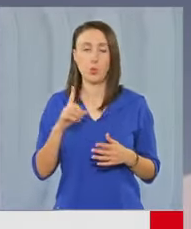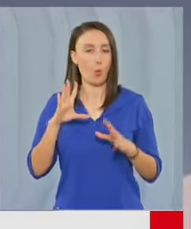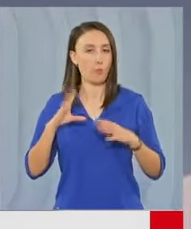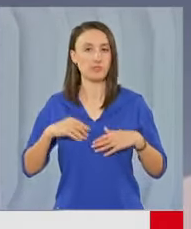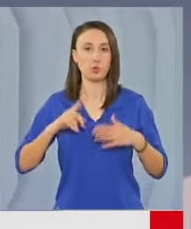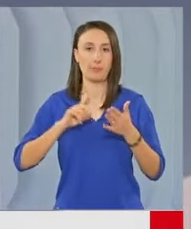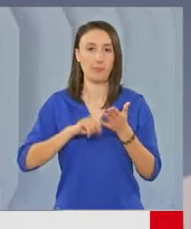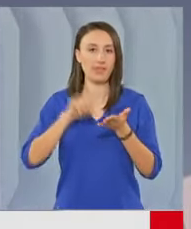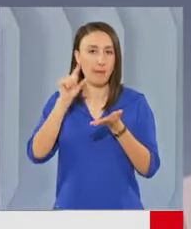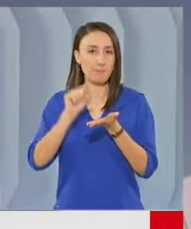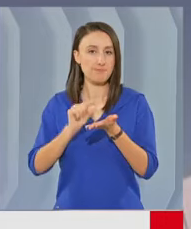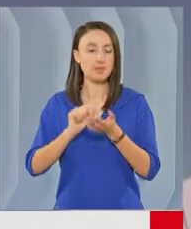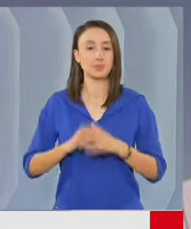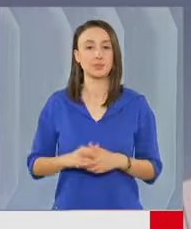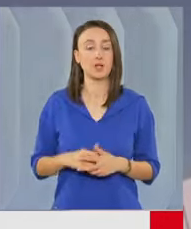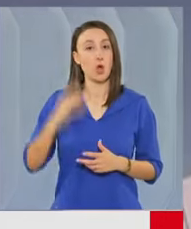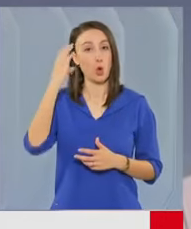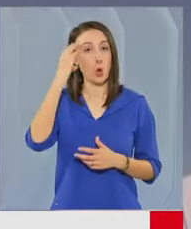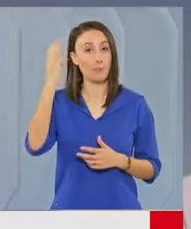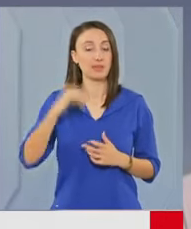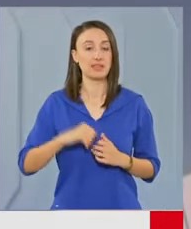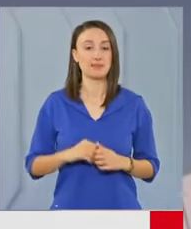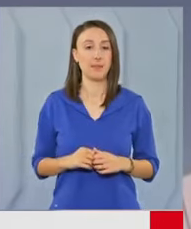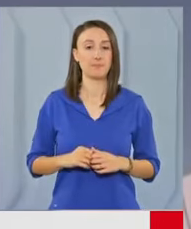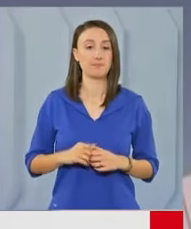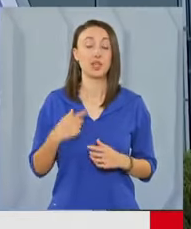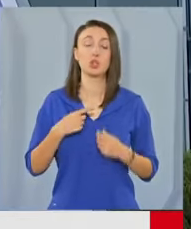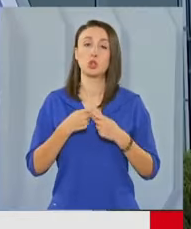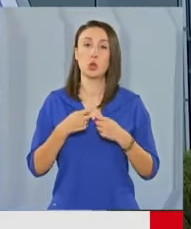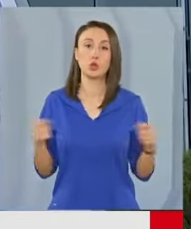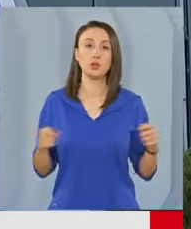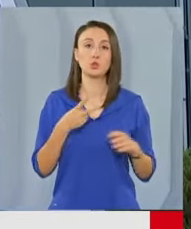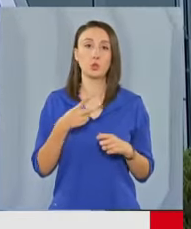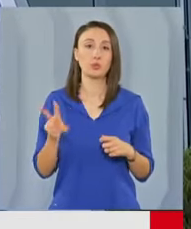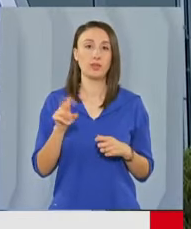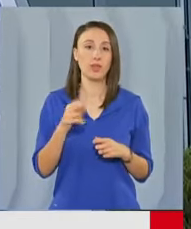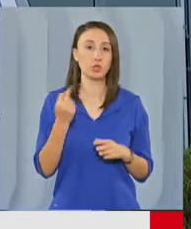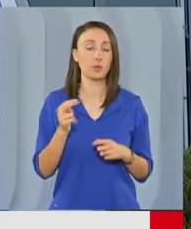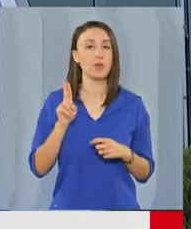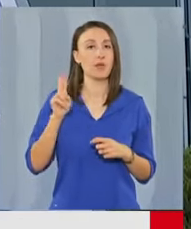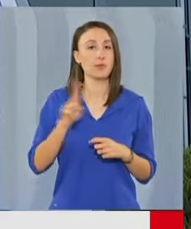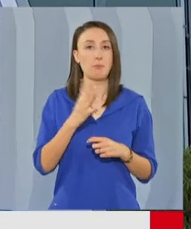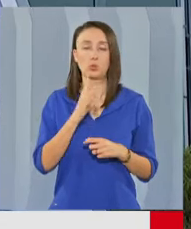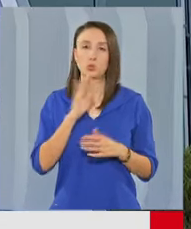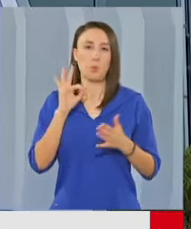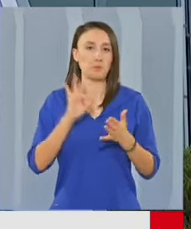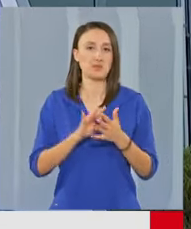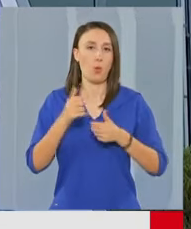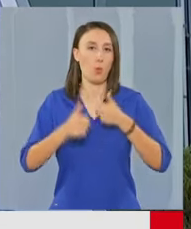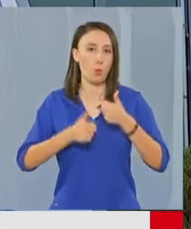obținut media minimă necesară la competența cognitivă Din totalul de 238 de candidați patru nu s au prezentat la